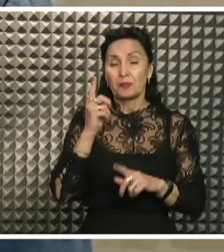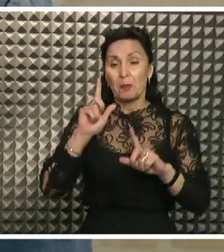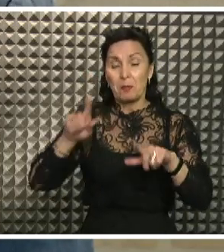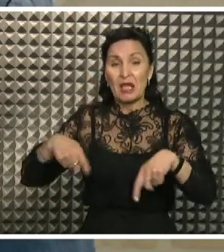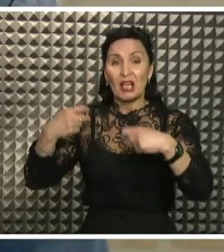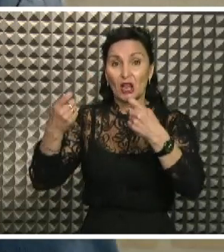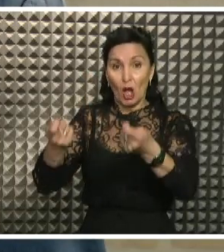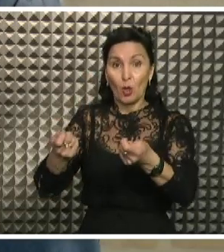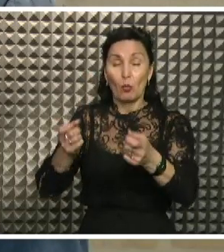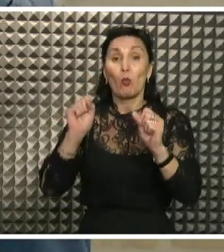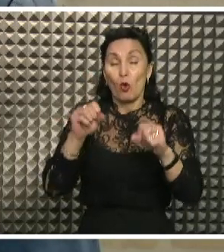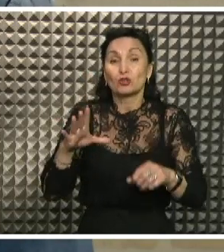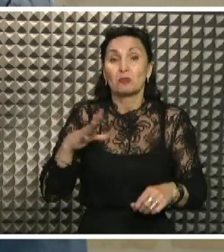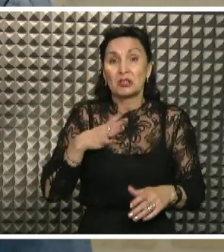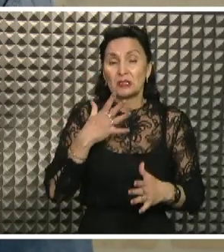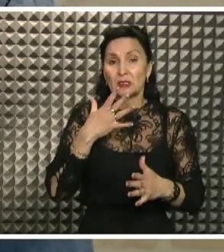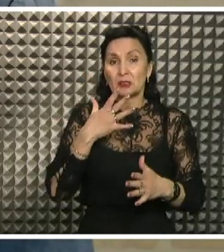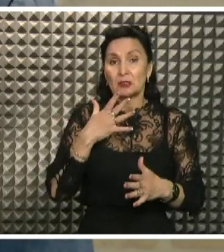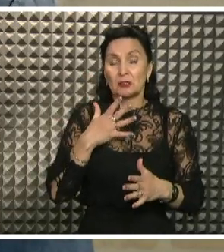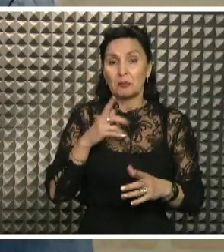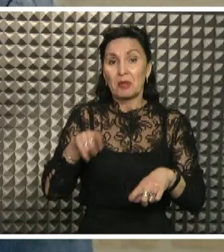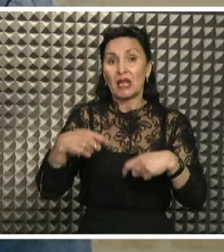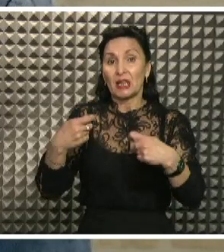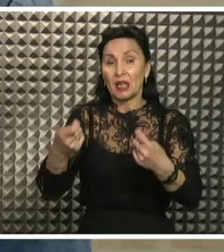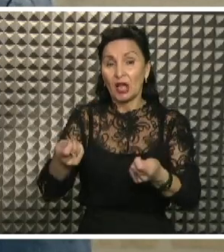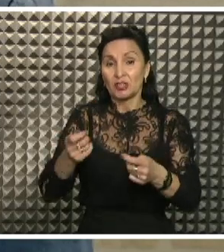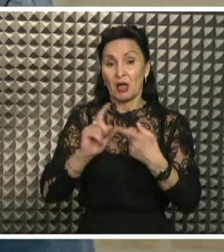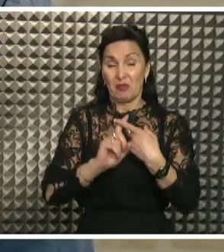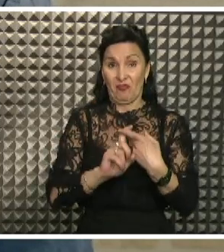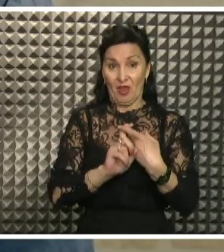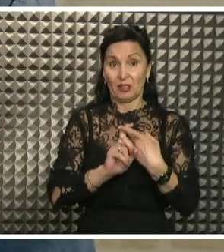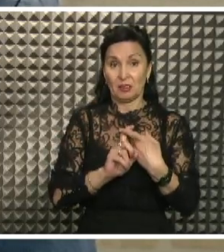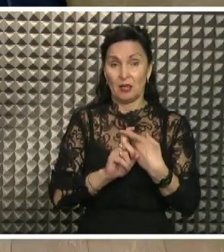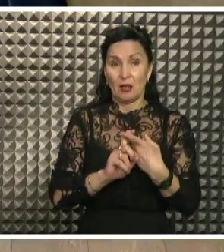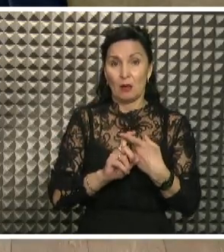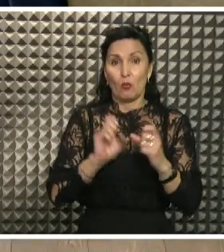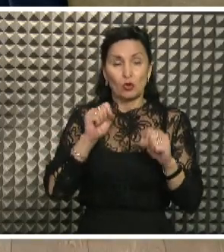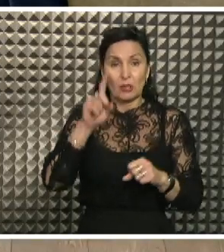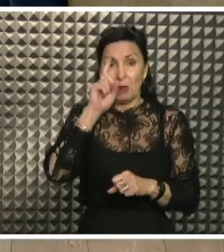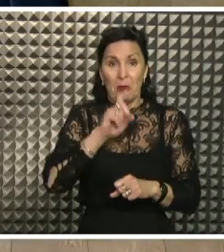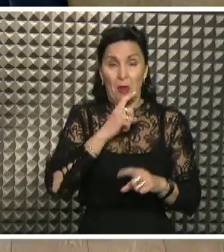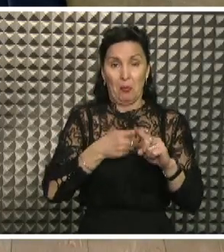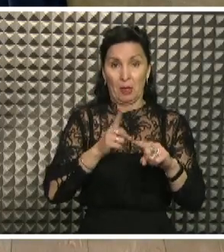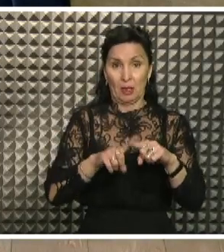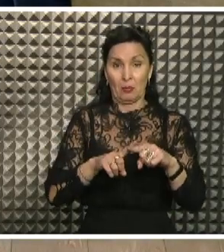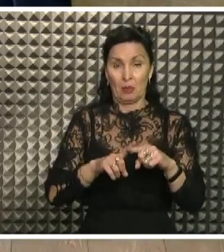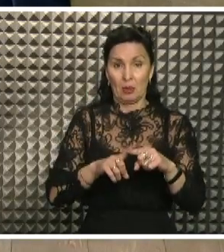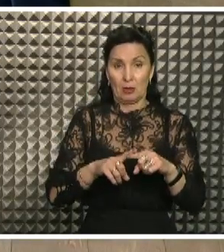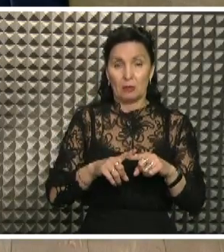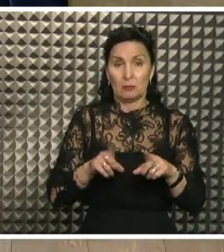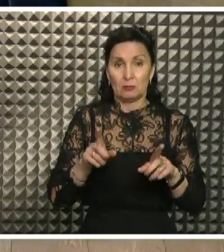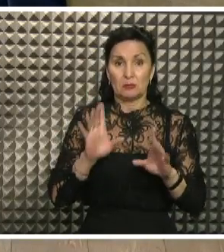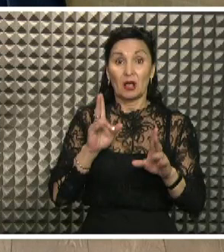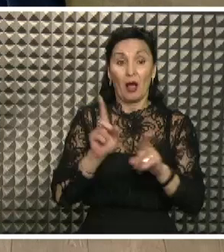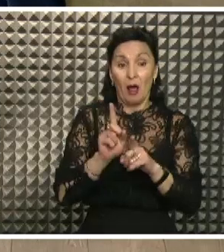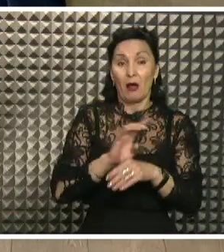передает, может быть, скажем так, передатчиком инфекции человек, он может и не понимать об этом. Тоже аналогия с